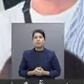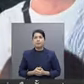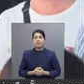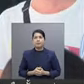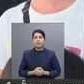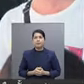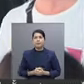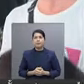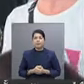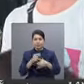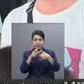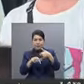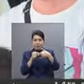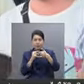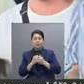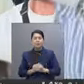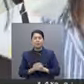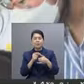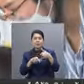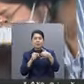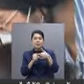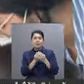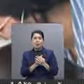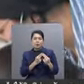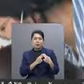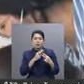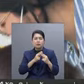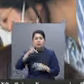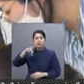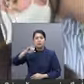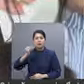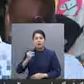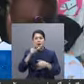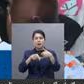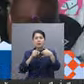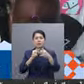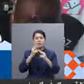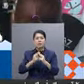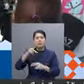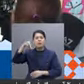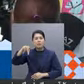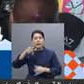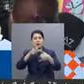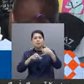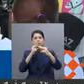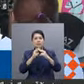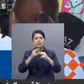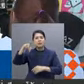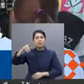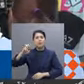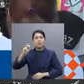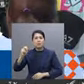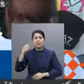ทันทีที่คุณหญิงพจมานมาดาพงศ์นะครับนางสาวแพทองทานชินวัตรหรืออุ้งอิงและนางสาวพินทองทานะครับชินวัตรคุณากรว